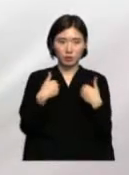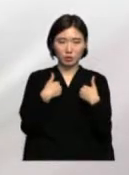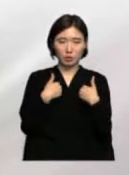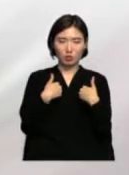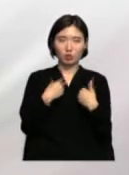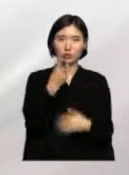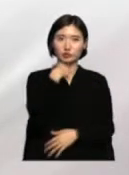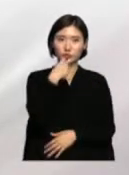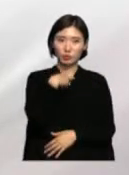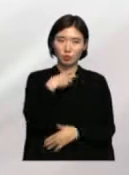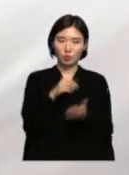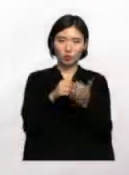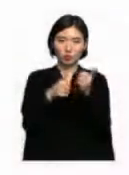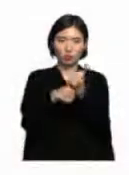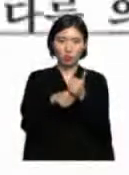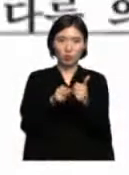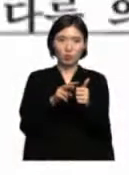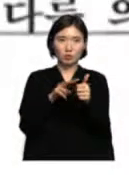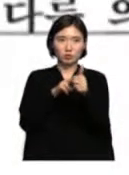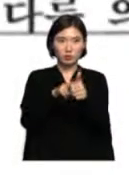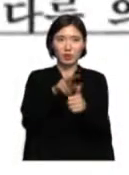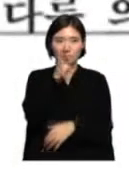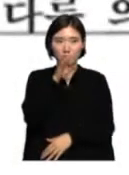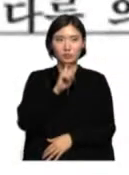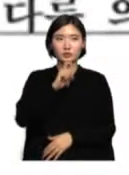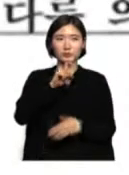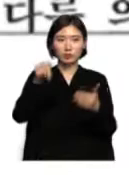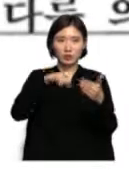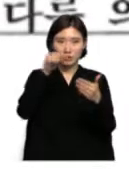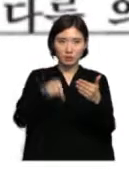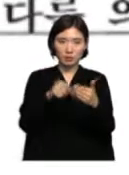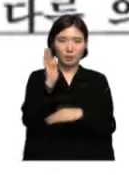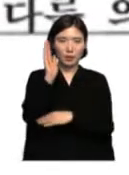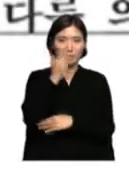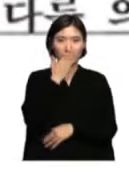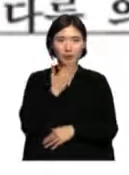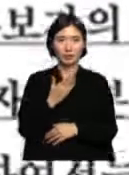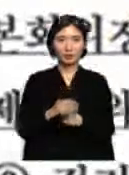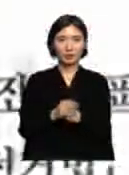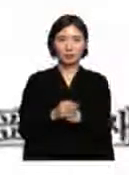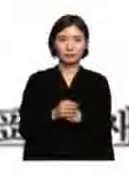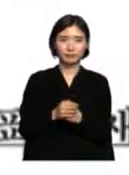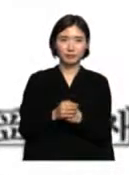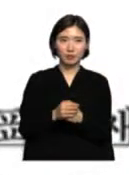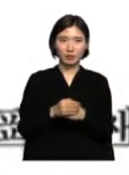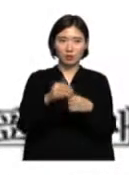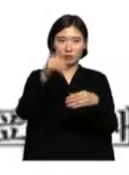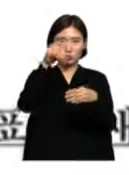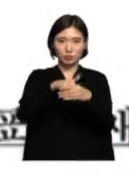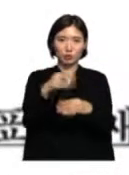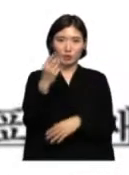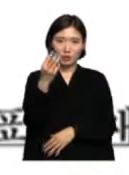부의장의 중복 입후보할 수 없고 선거 당일 10분 이내로 정견 발표를 할 수 있습니다. 또 득표수가 같을